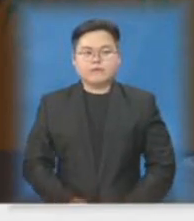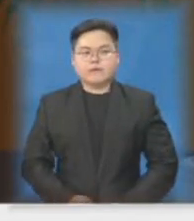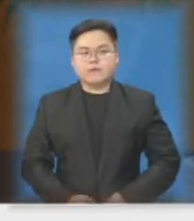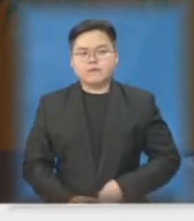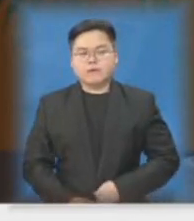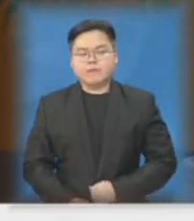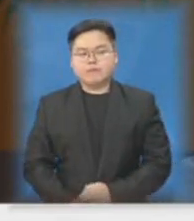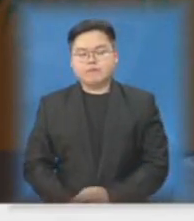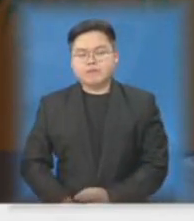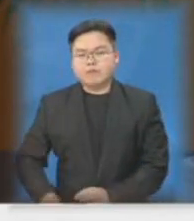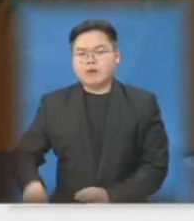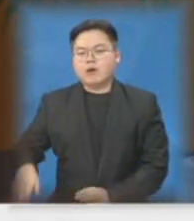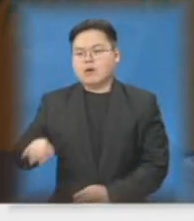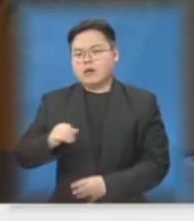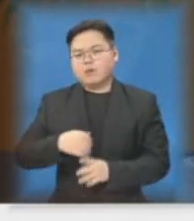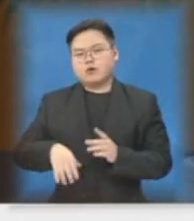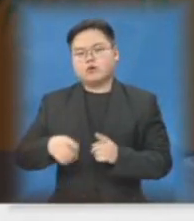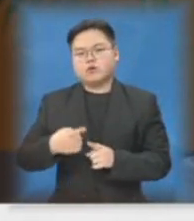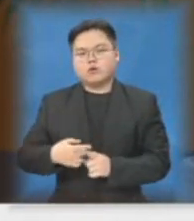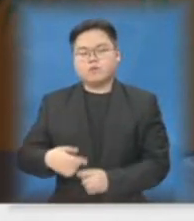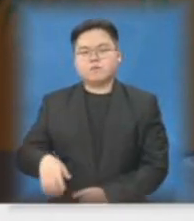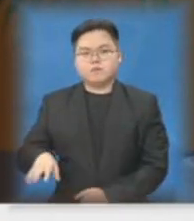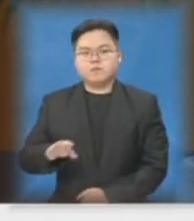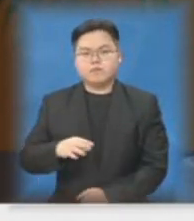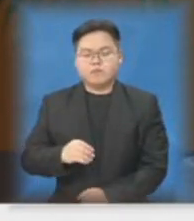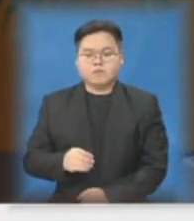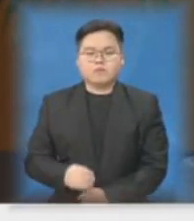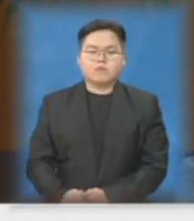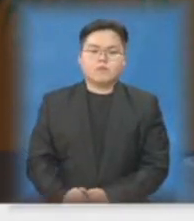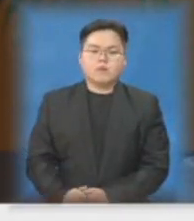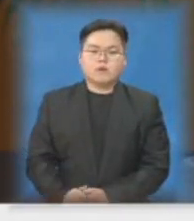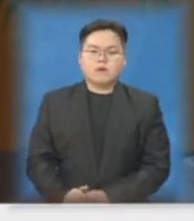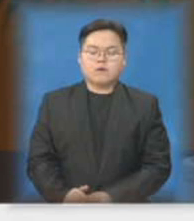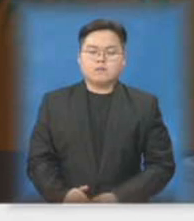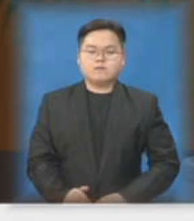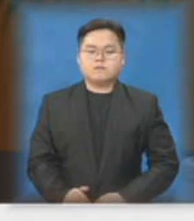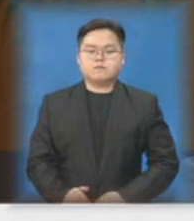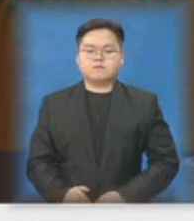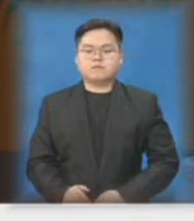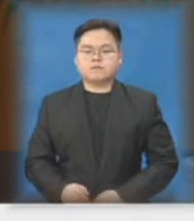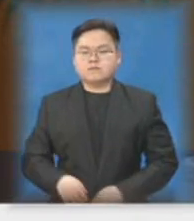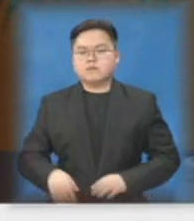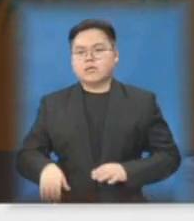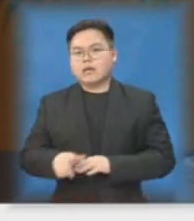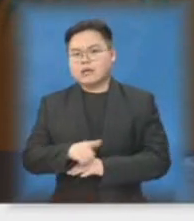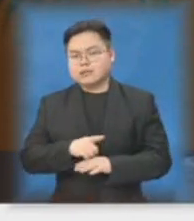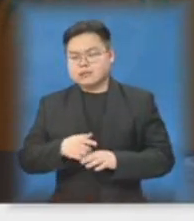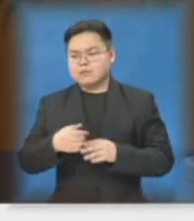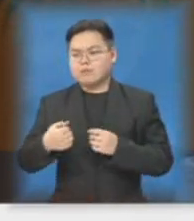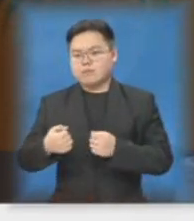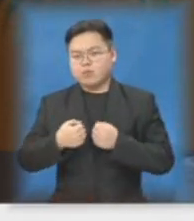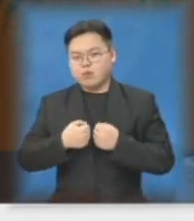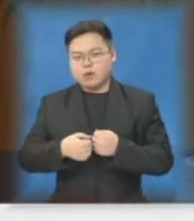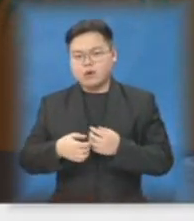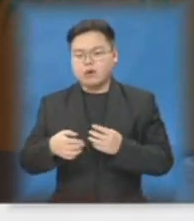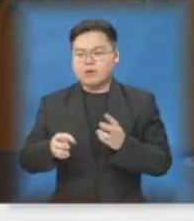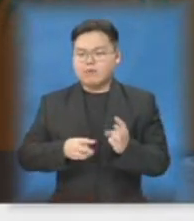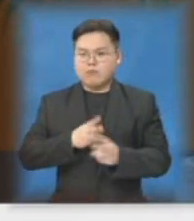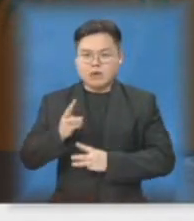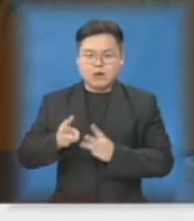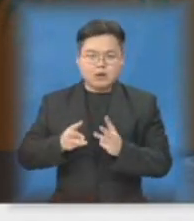Тэр аль ч юм гурван нутагт нутгийн хөдөлтөй холбоотой газар нутгийн хилчээрийн маргаан малчит